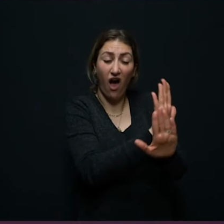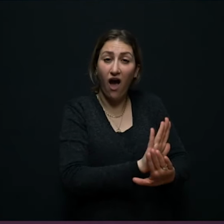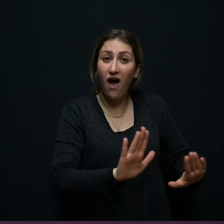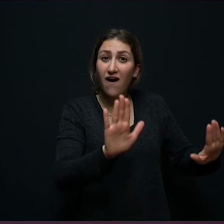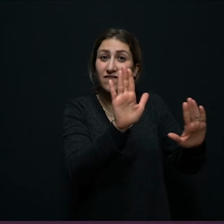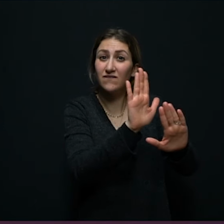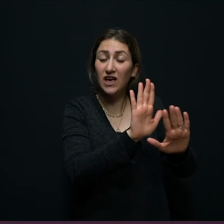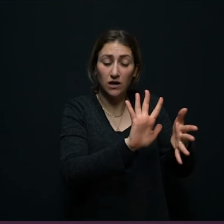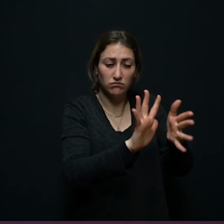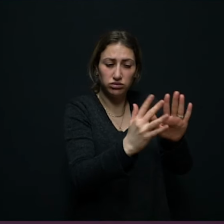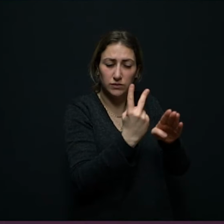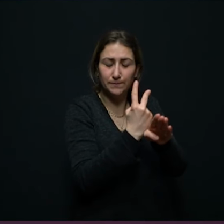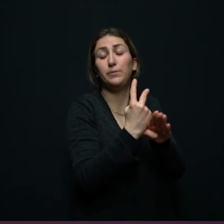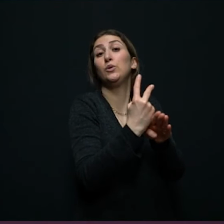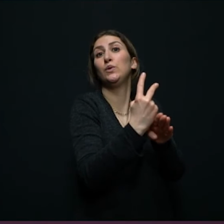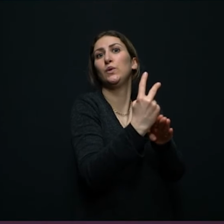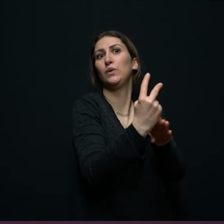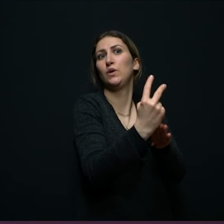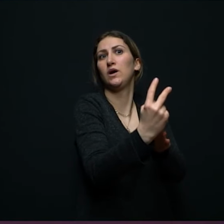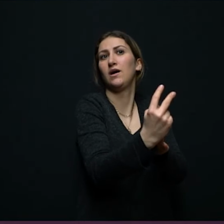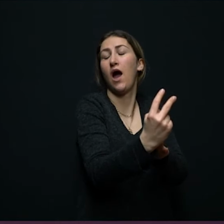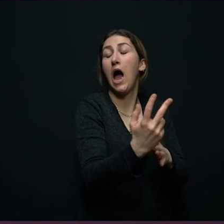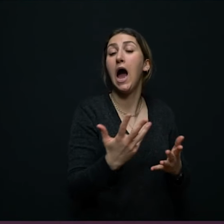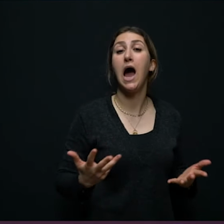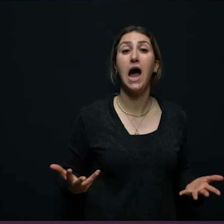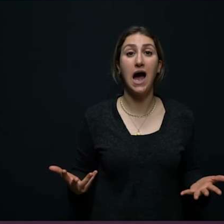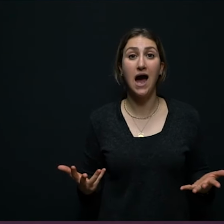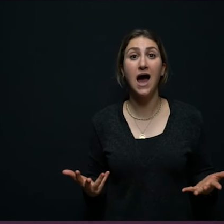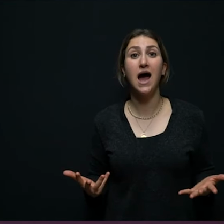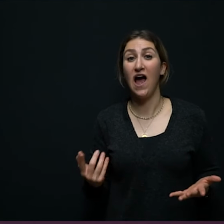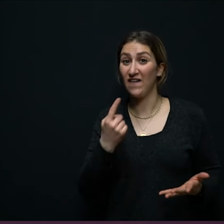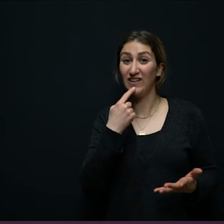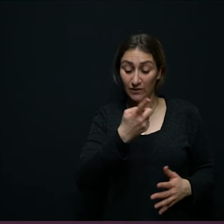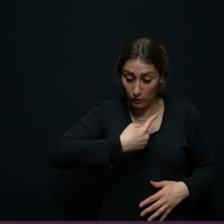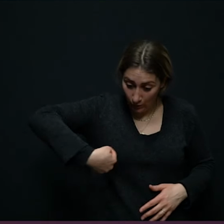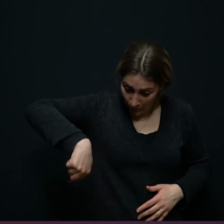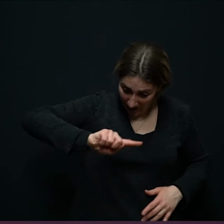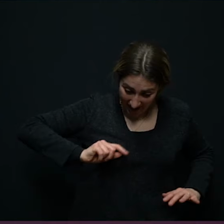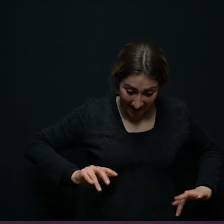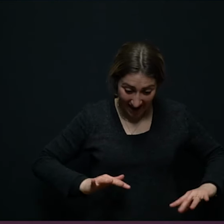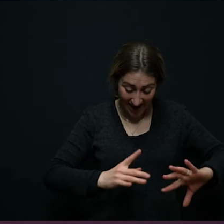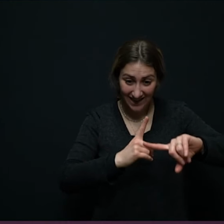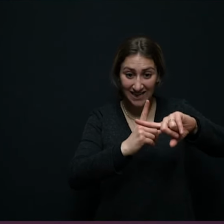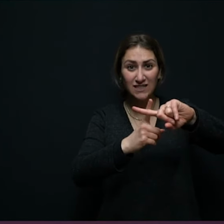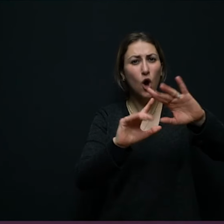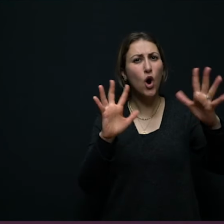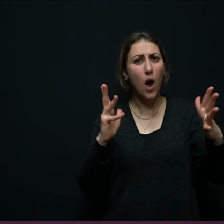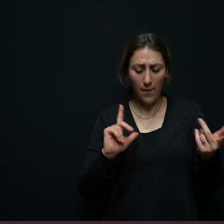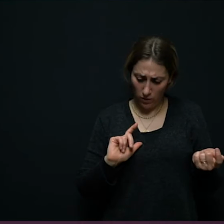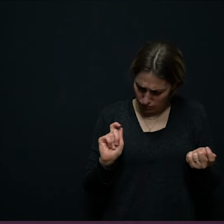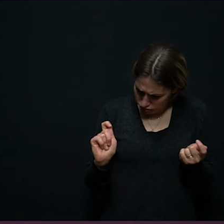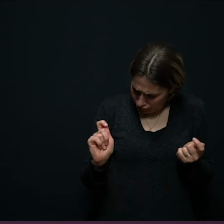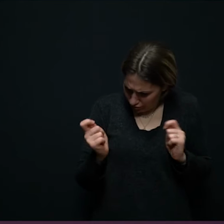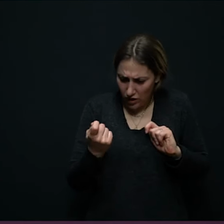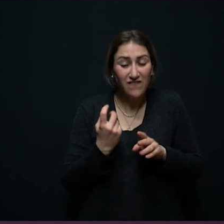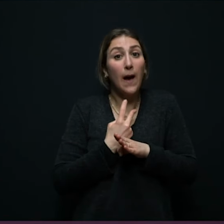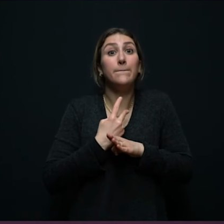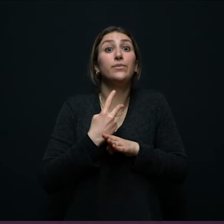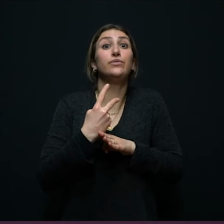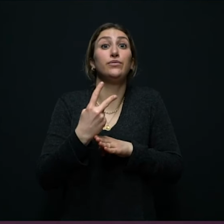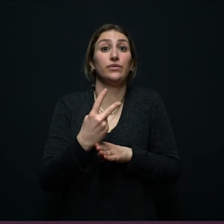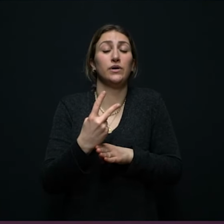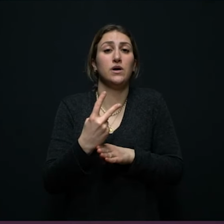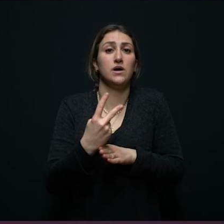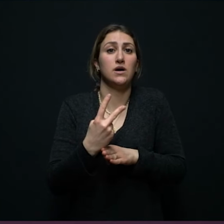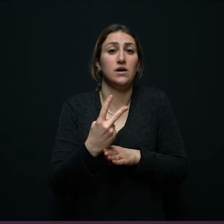fondamental c'est au travers de sa parole que dieu nous purifie c'est au travers de la